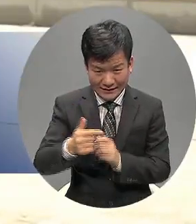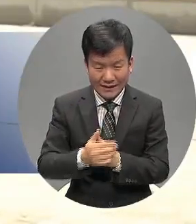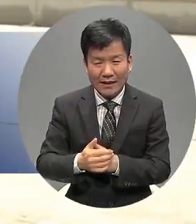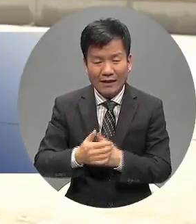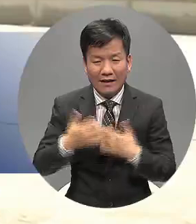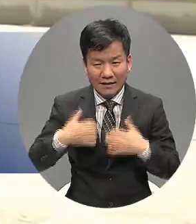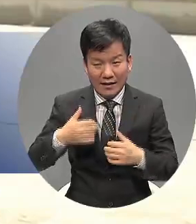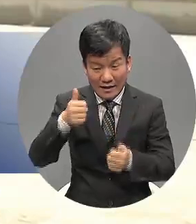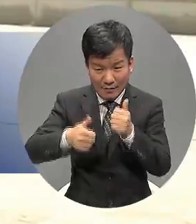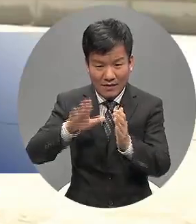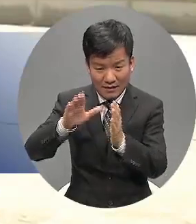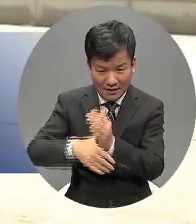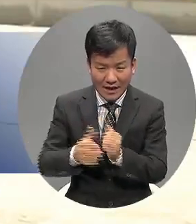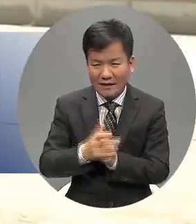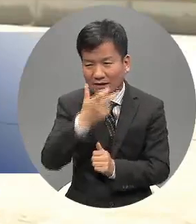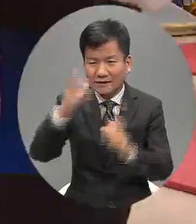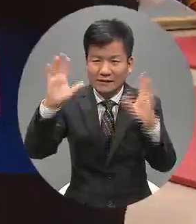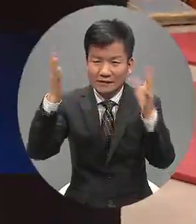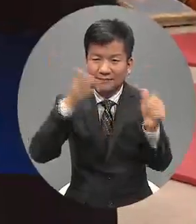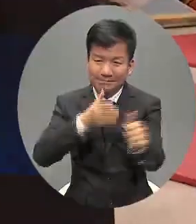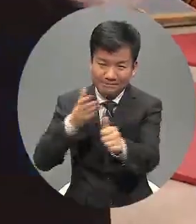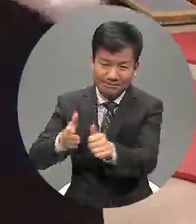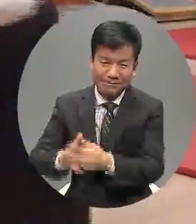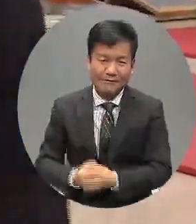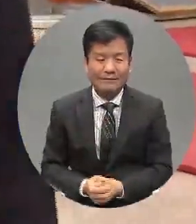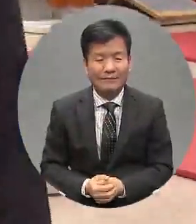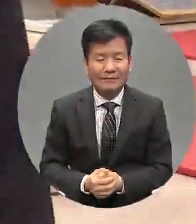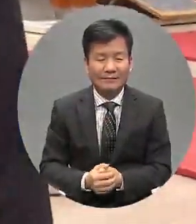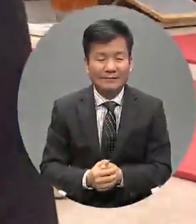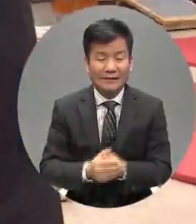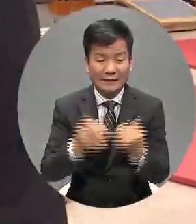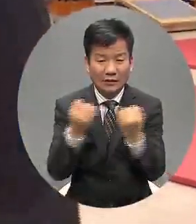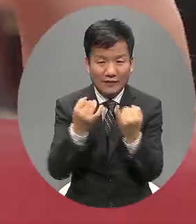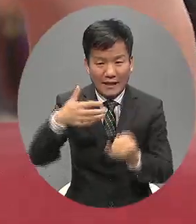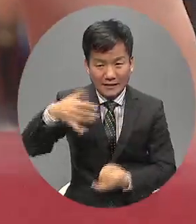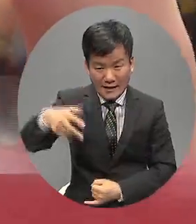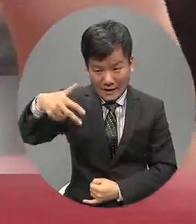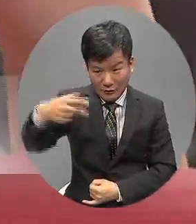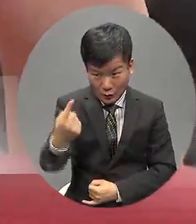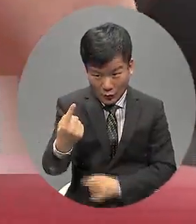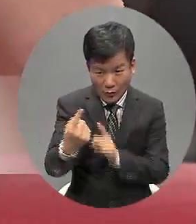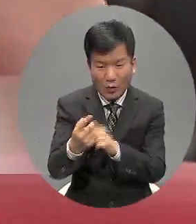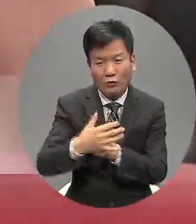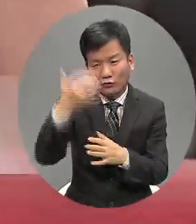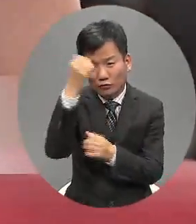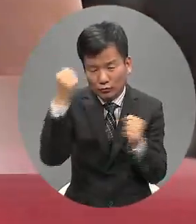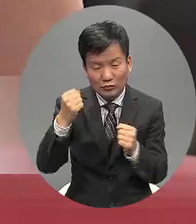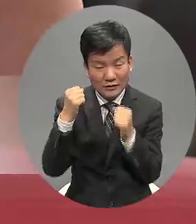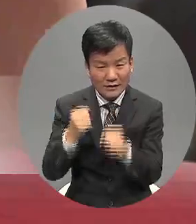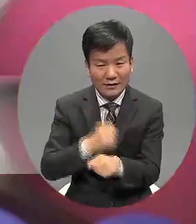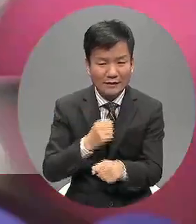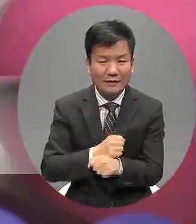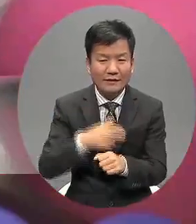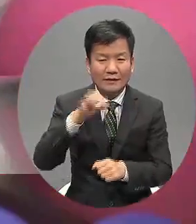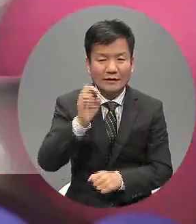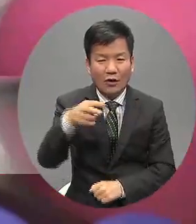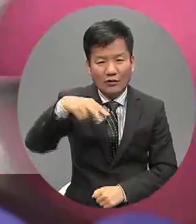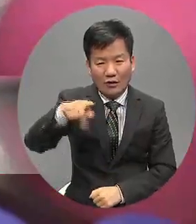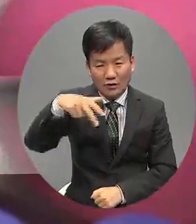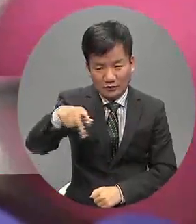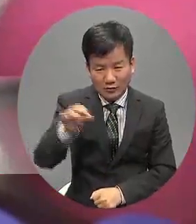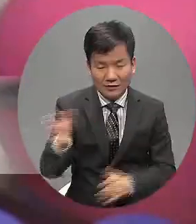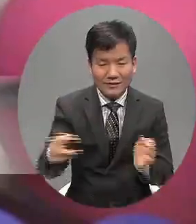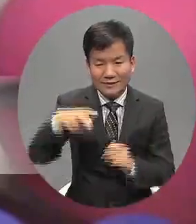게임할 때 큰 응원 부탁드리겠습니다. 여자 체조 5명의 대표 선수 가운데 충북에 연고가 있는 여서정과